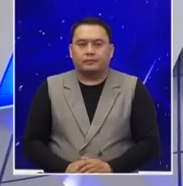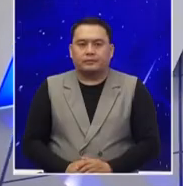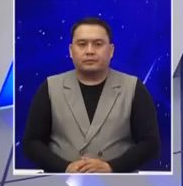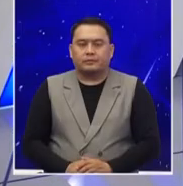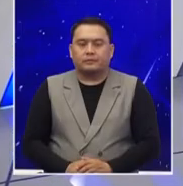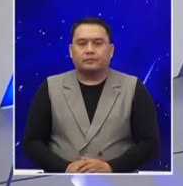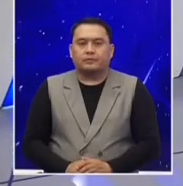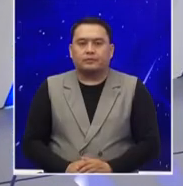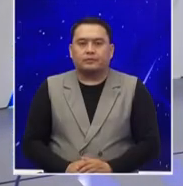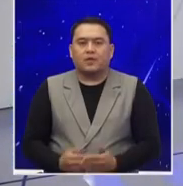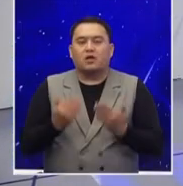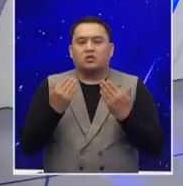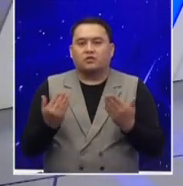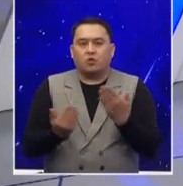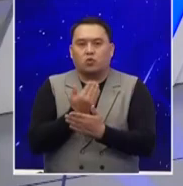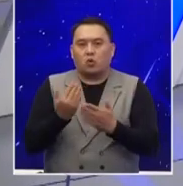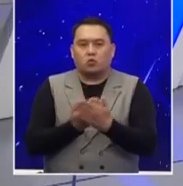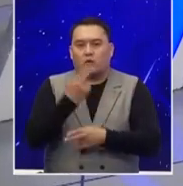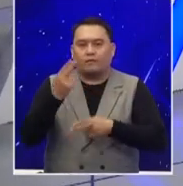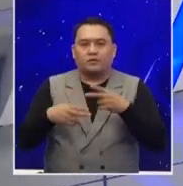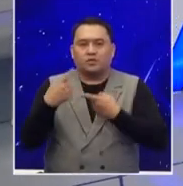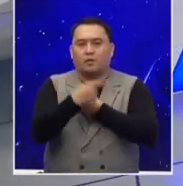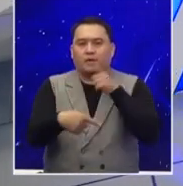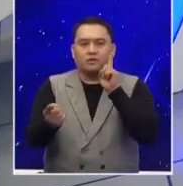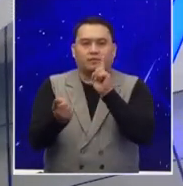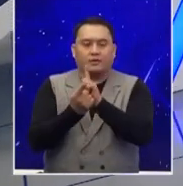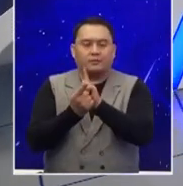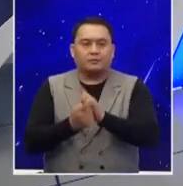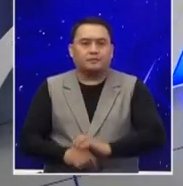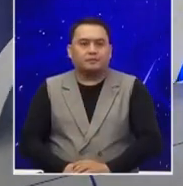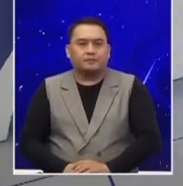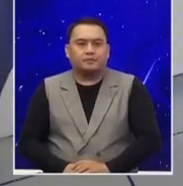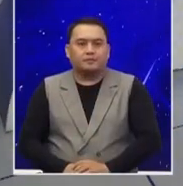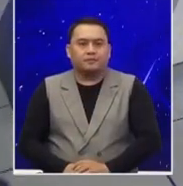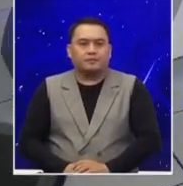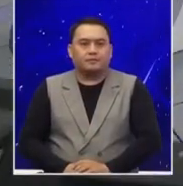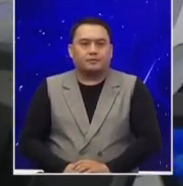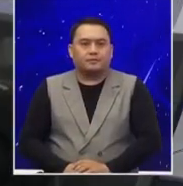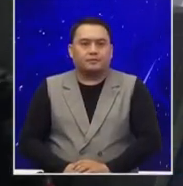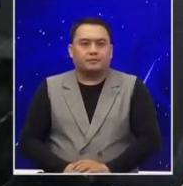многое сделали. Это была последняя информация на сегодня. Спасибо за внимание. Всего доброго.